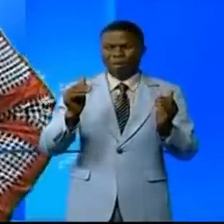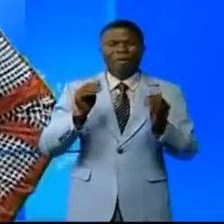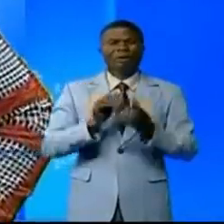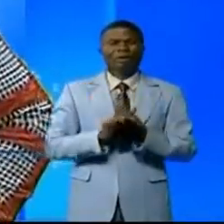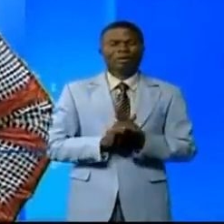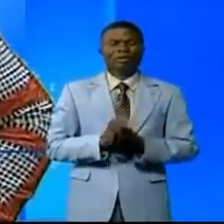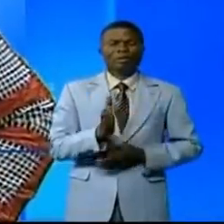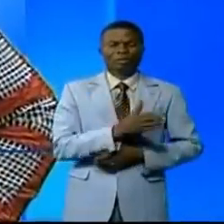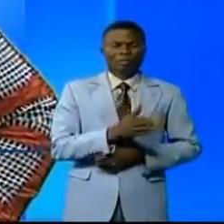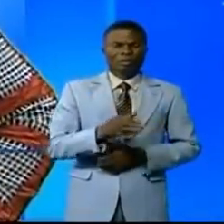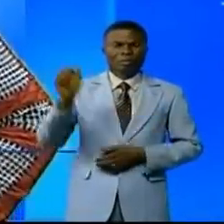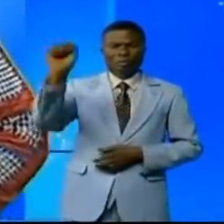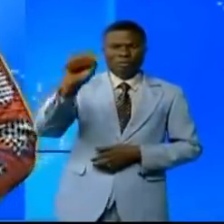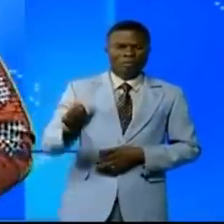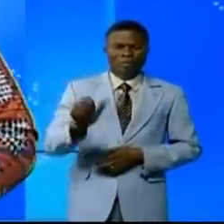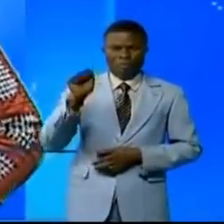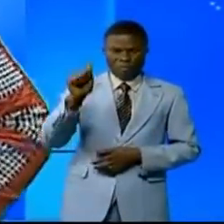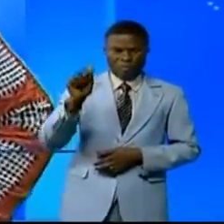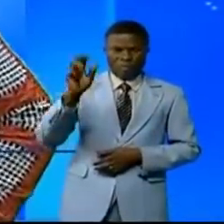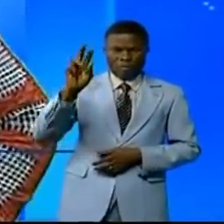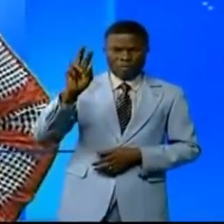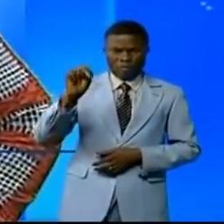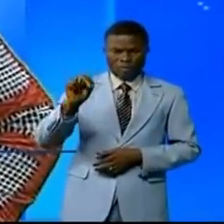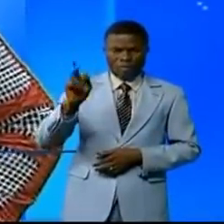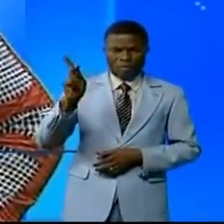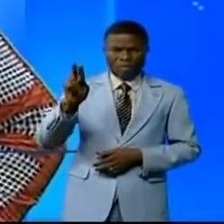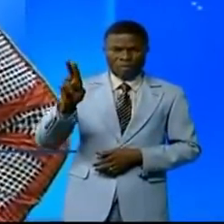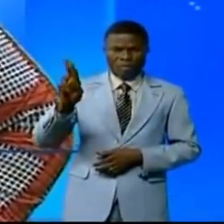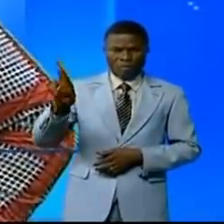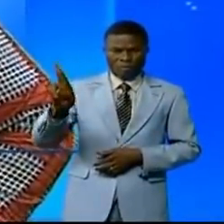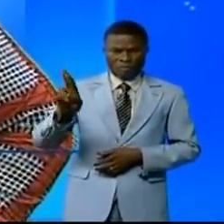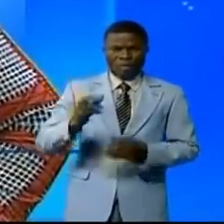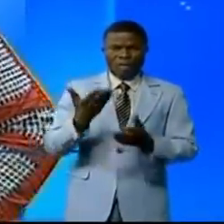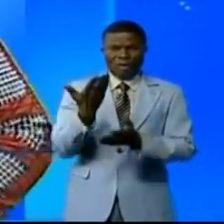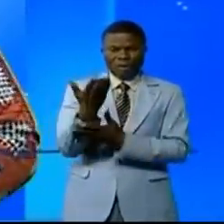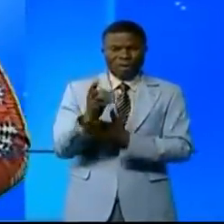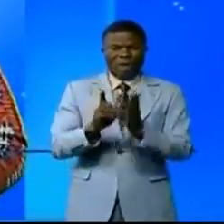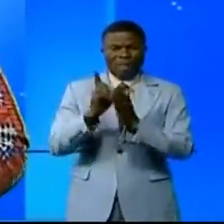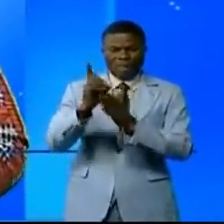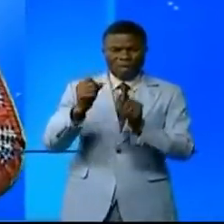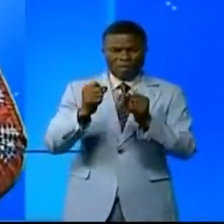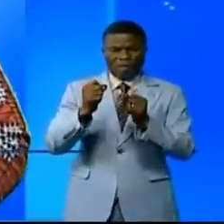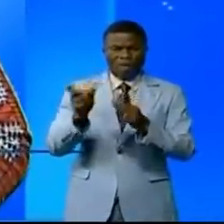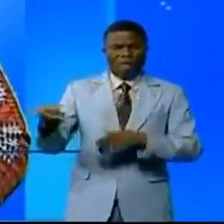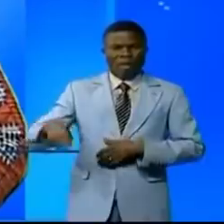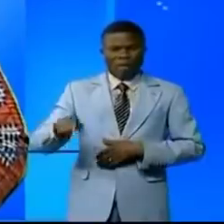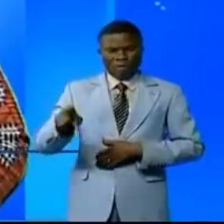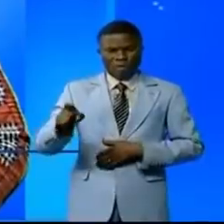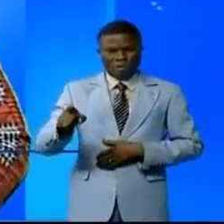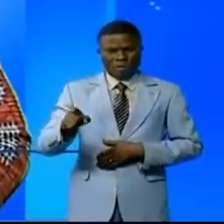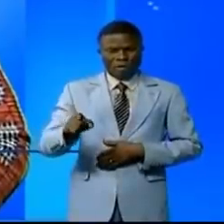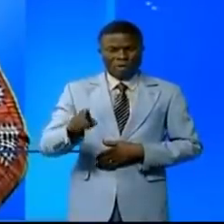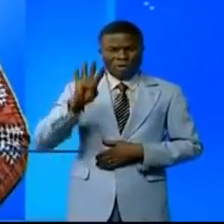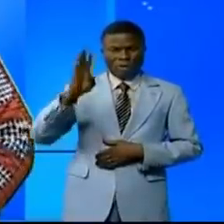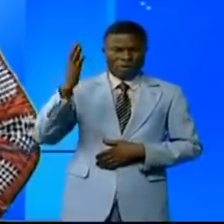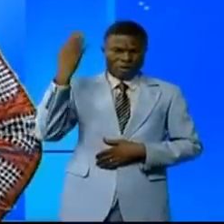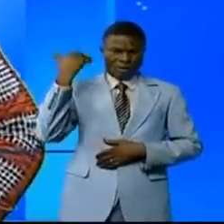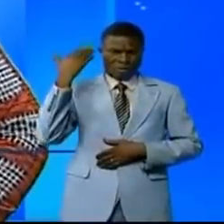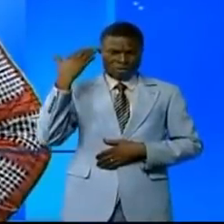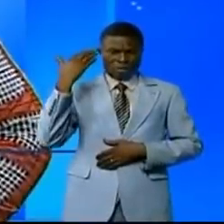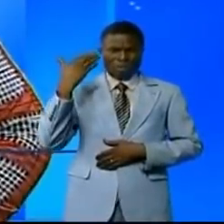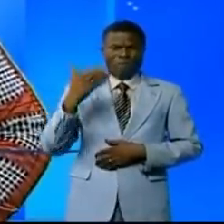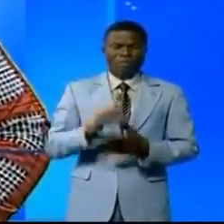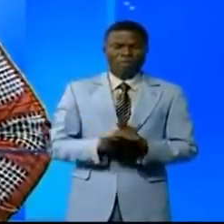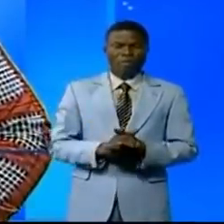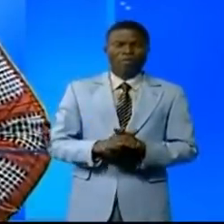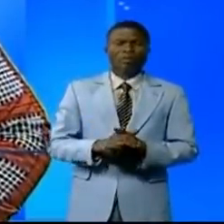au Sankourou, la population plaide pour le développement intégral de leur province. Le jeudi dernier, la CENI